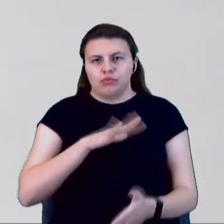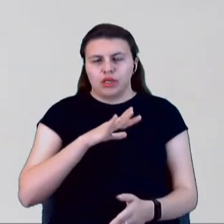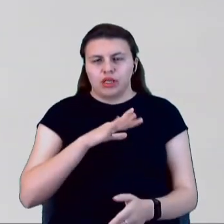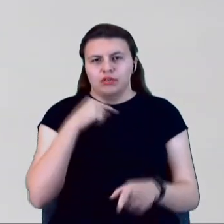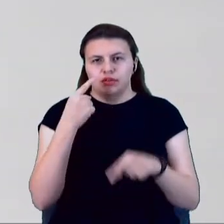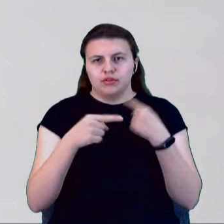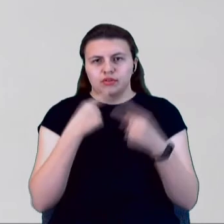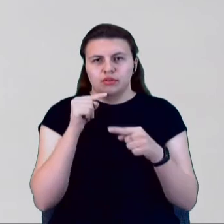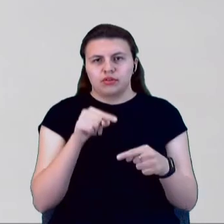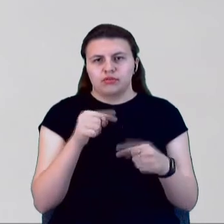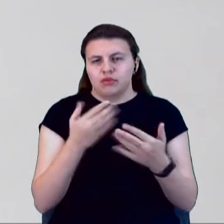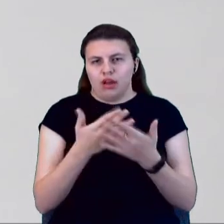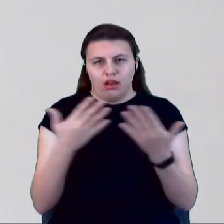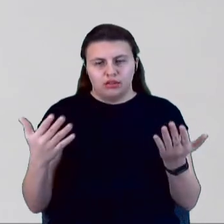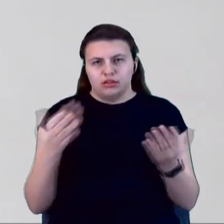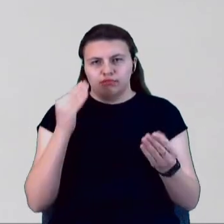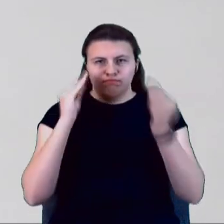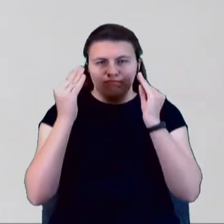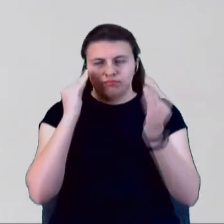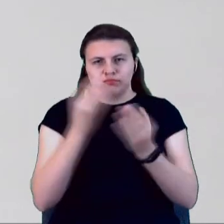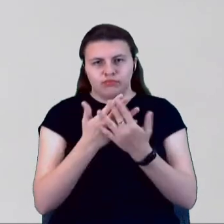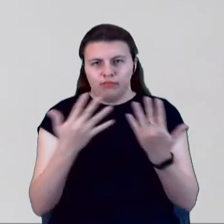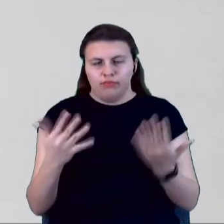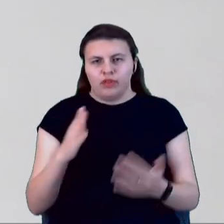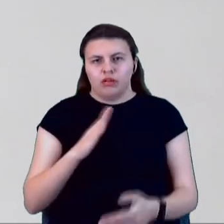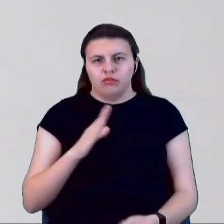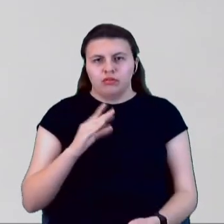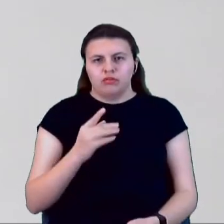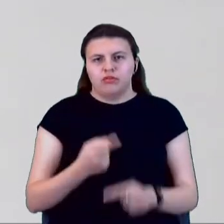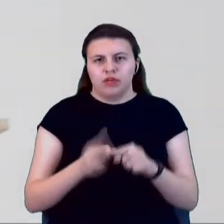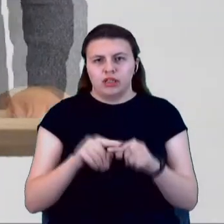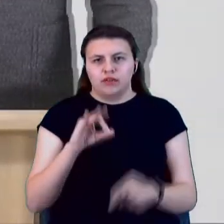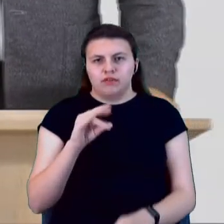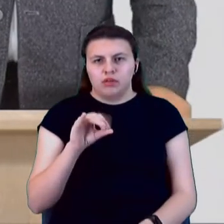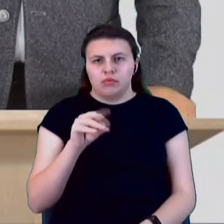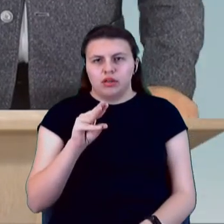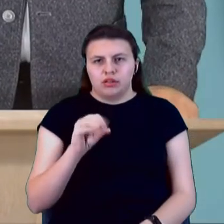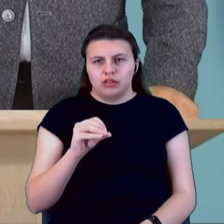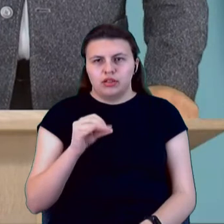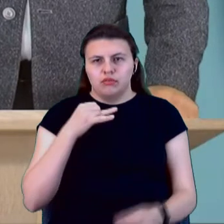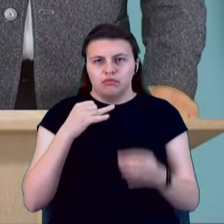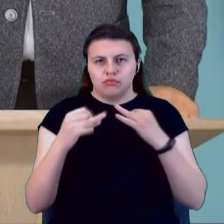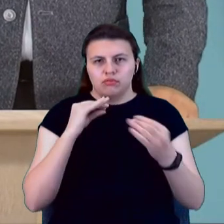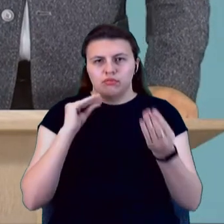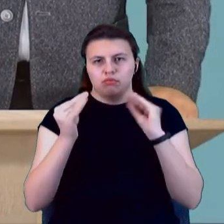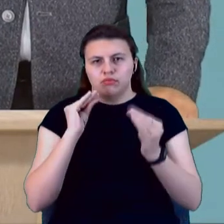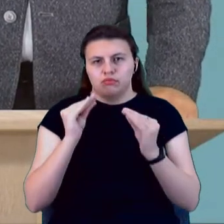те или иные точки зрения в этом формате. Дискуссия довольно плодотворна,